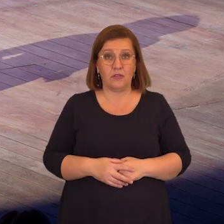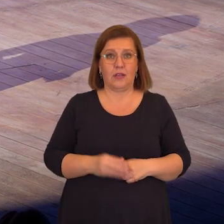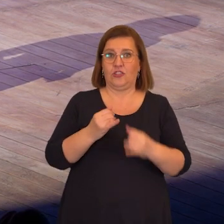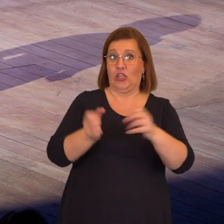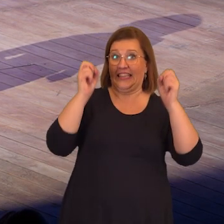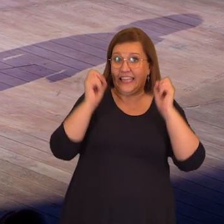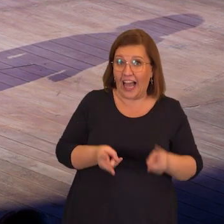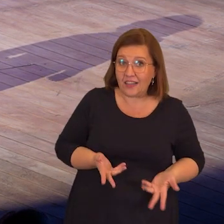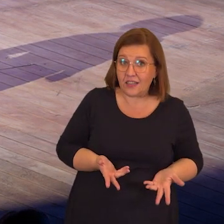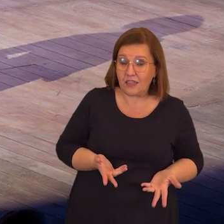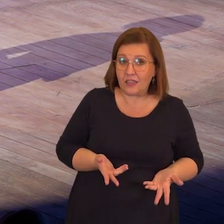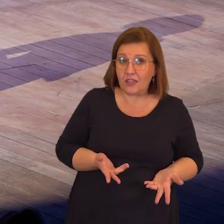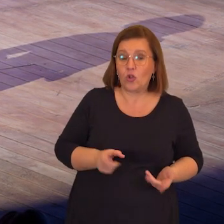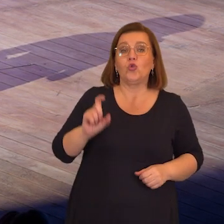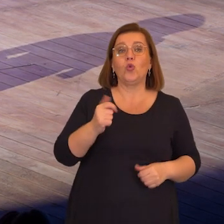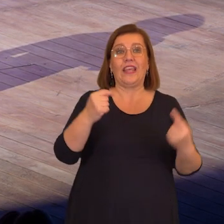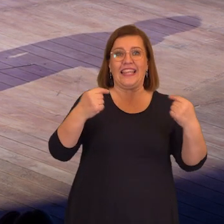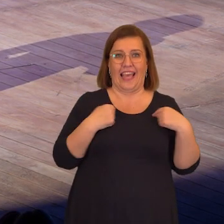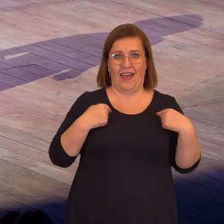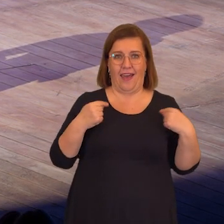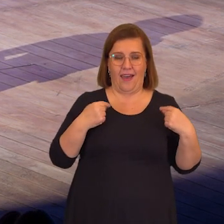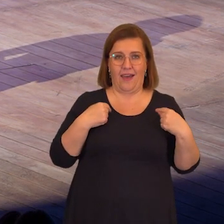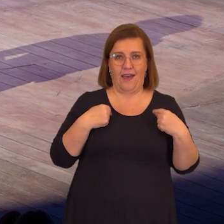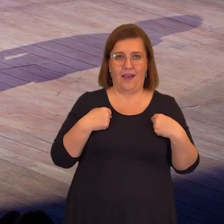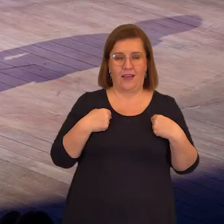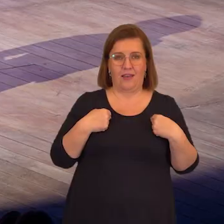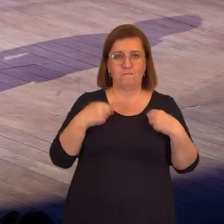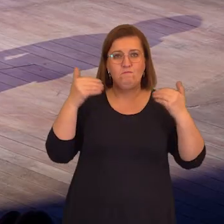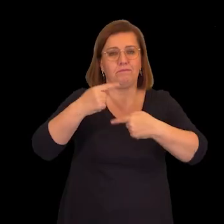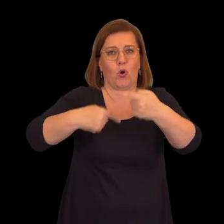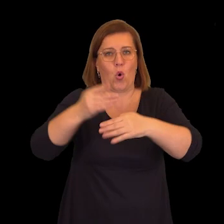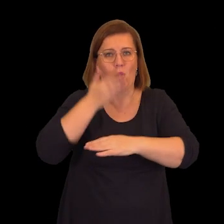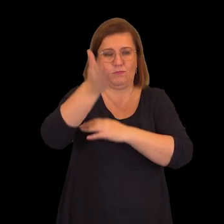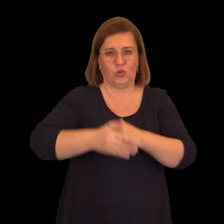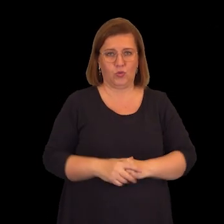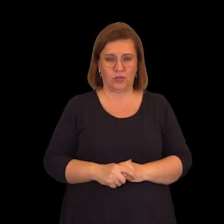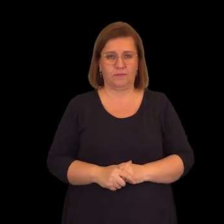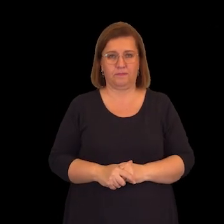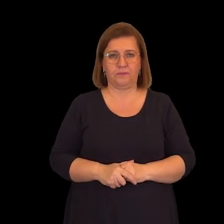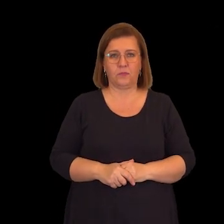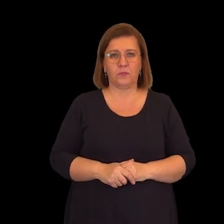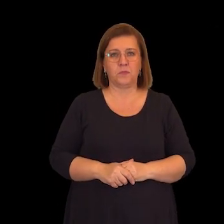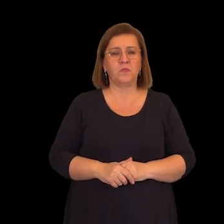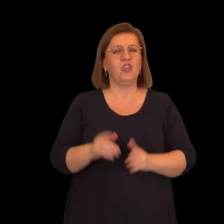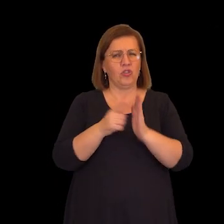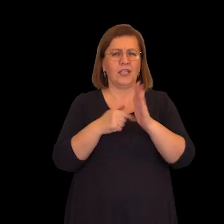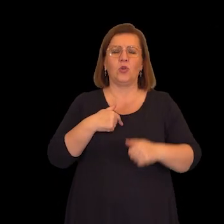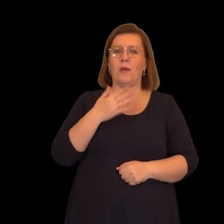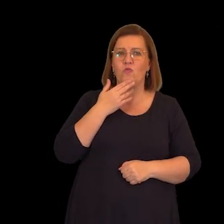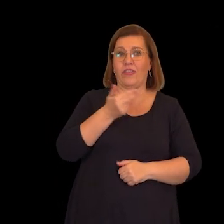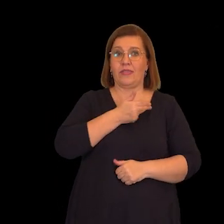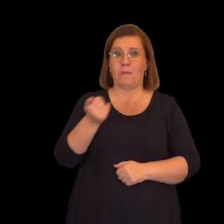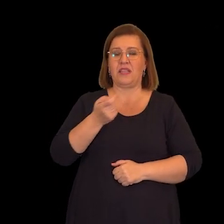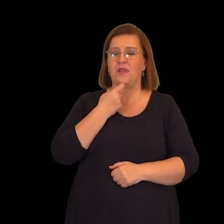mamy, to co my możemy zostawić przyszłym pokoleniom? Ilekroć wspominam temat plastiku, zawsze jest ten sam